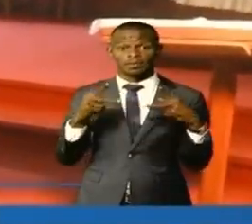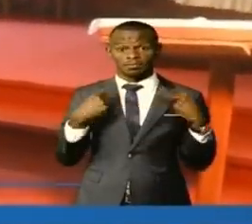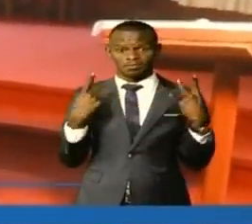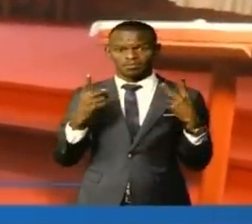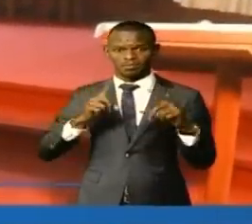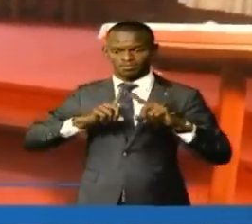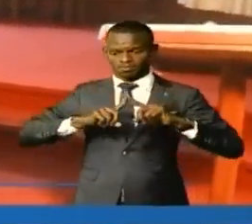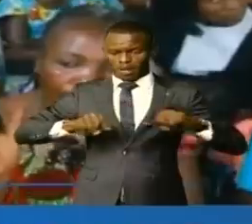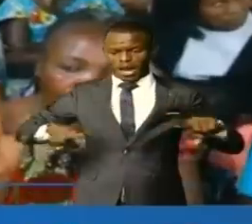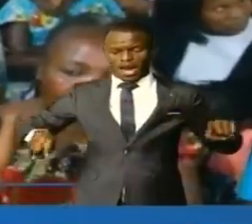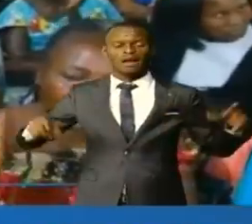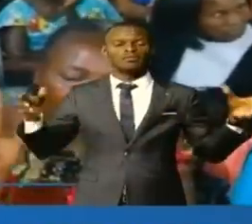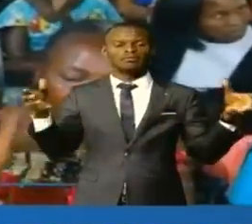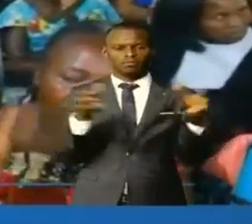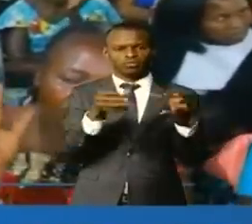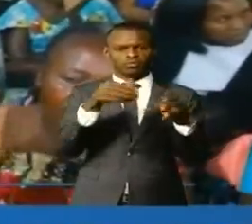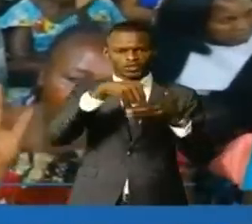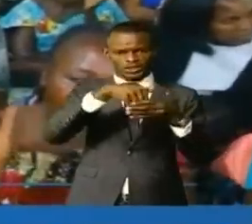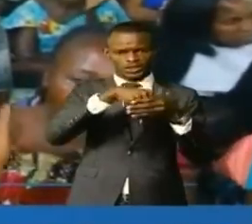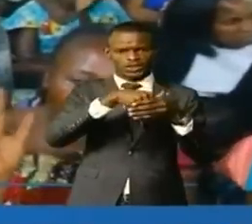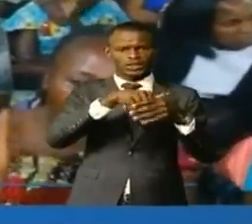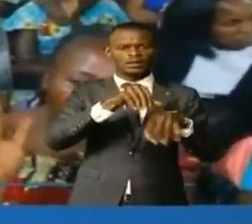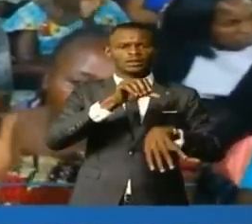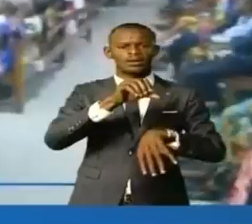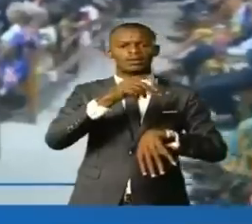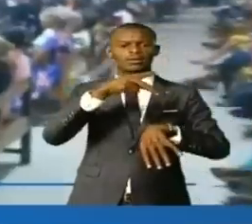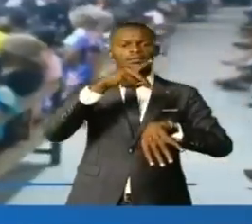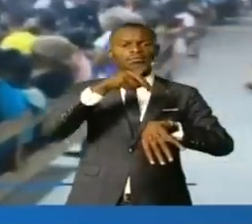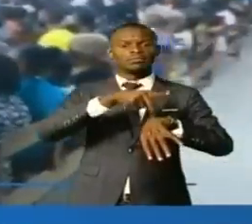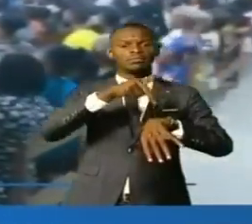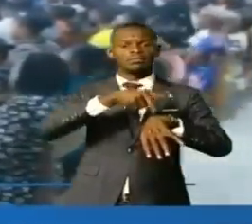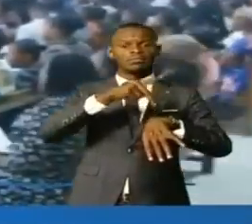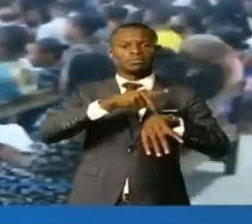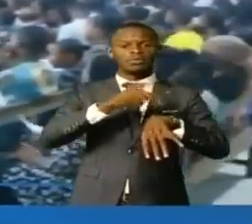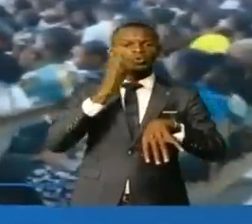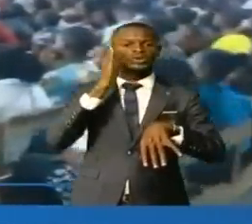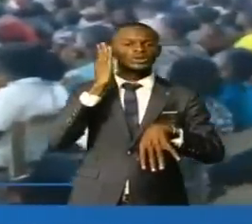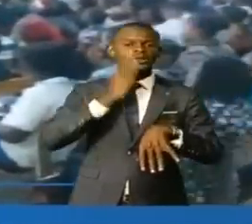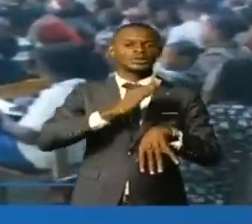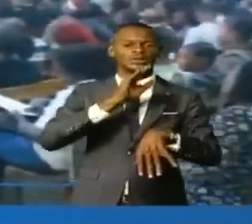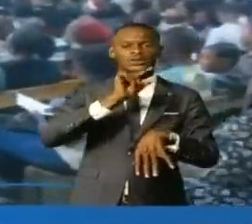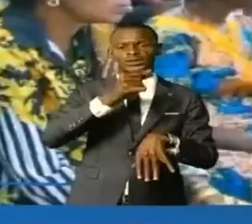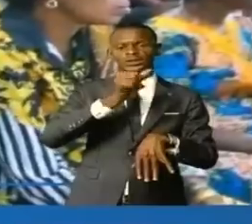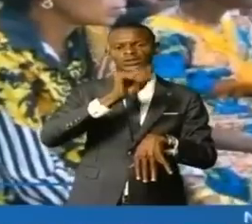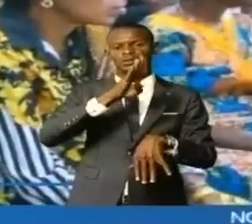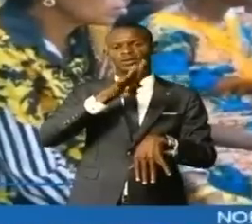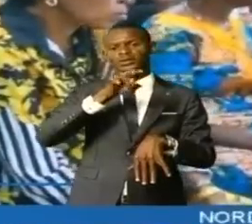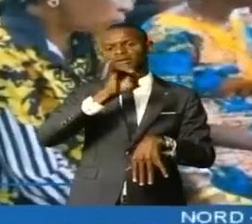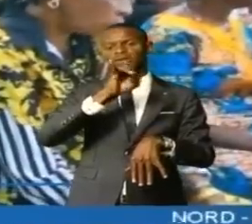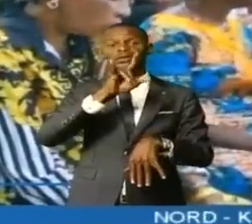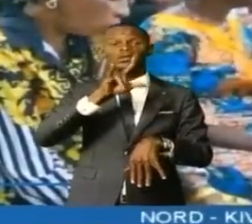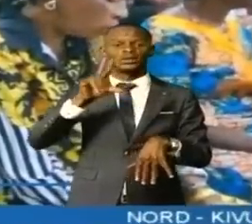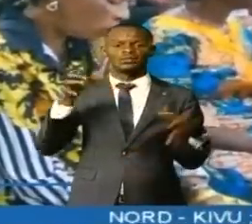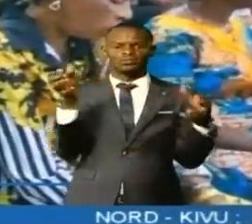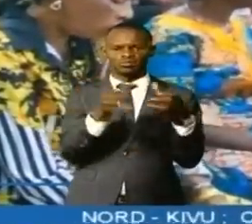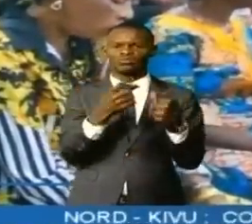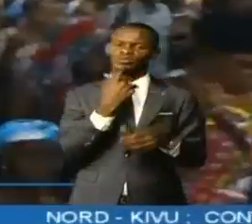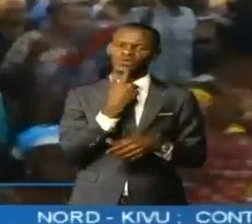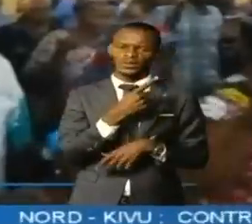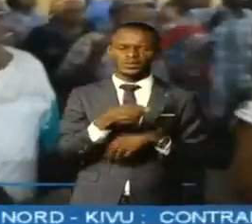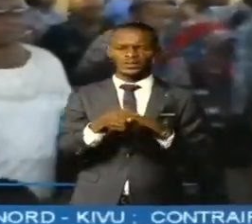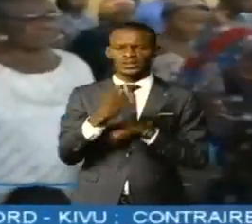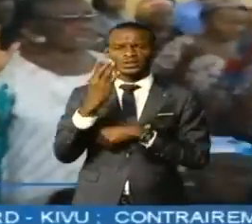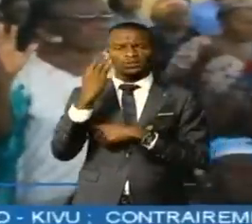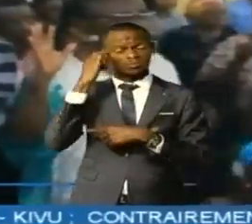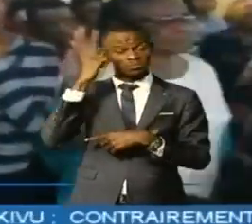paroisse Saint-Gabriel ont tous confirmé que Dieu a un plan merveilleux pour nos familles. Non seulement, Satan nous réclame